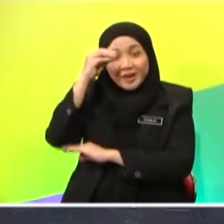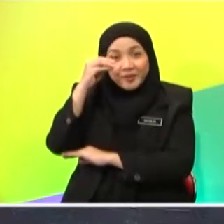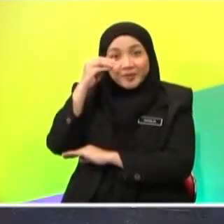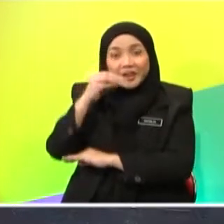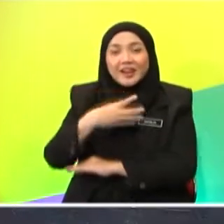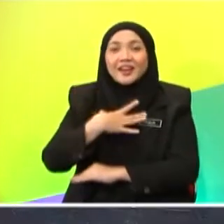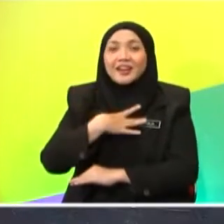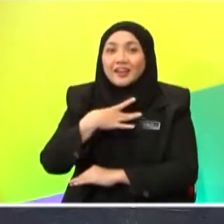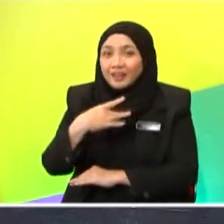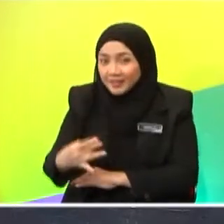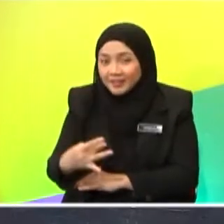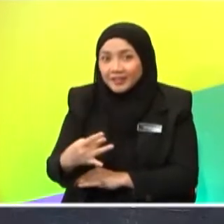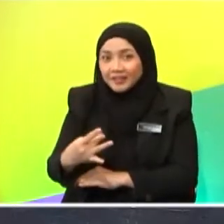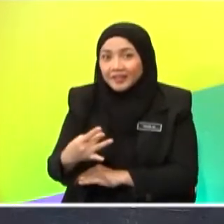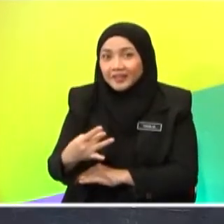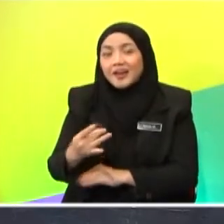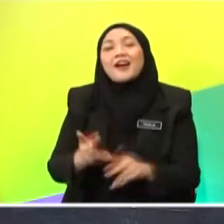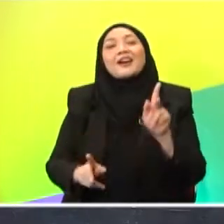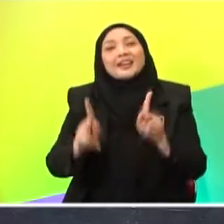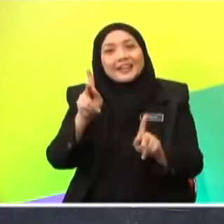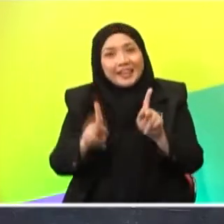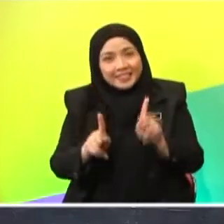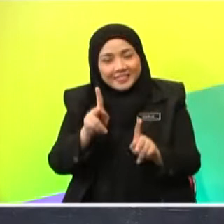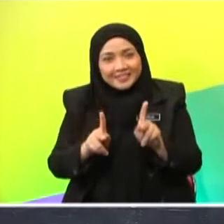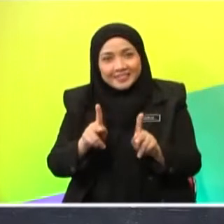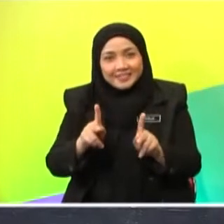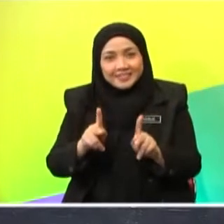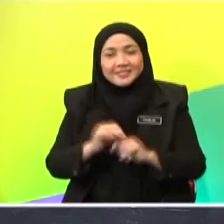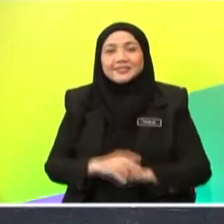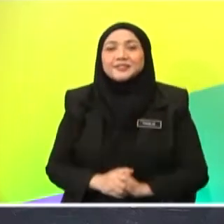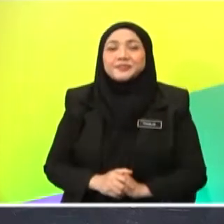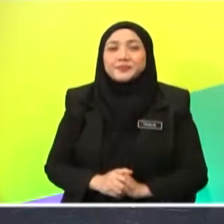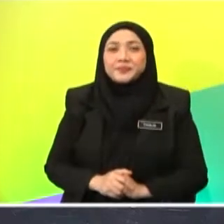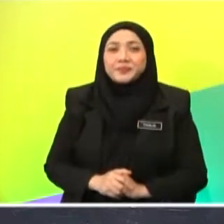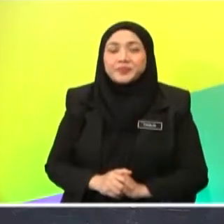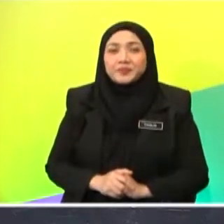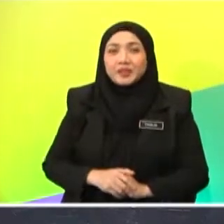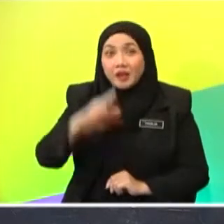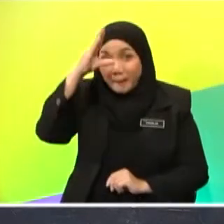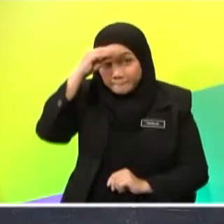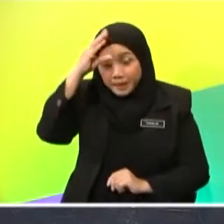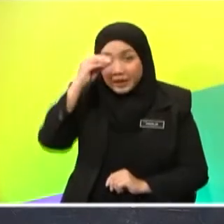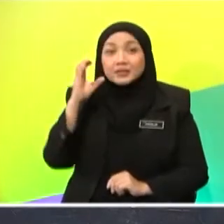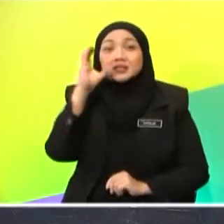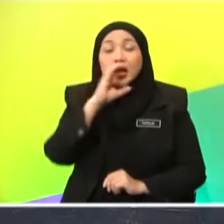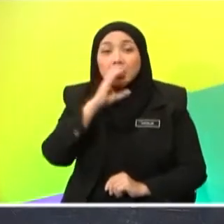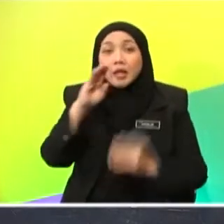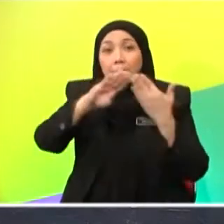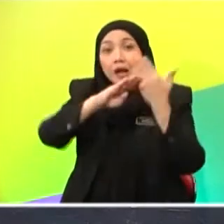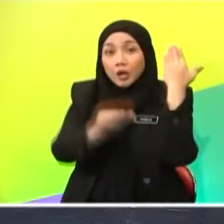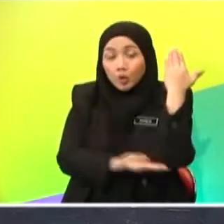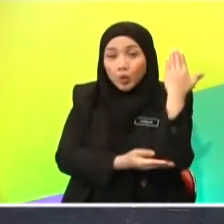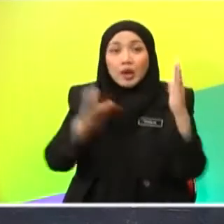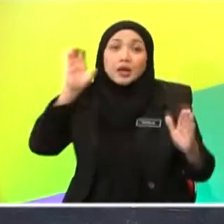yang tuh Saya lelaki saya minat Kristen Oke jadi saigono pilih bakul kereta